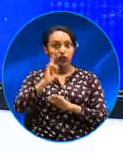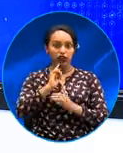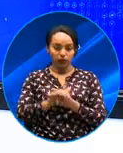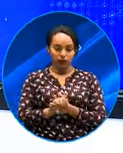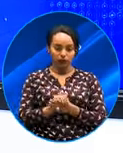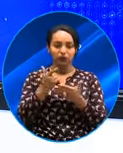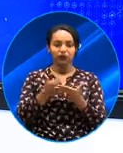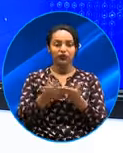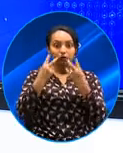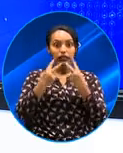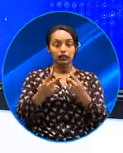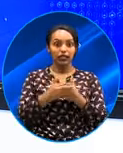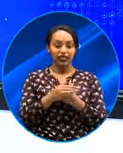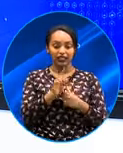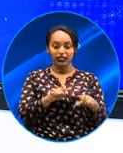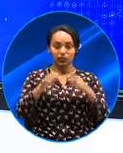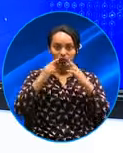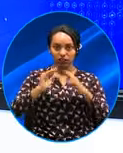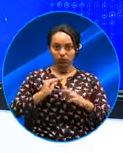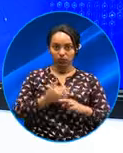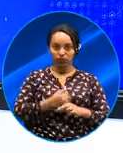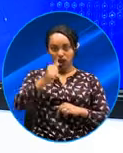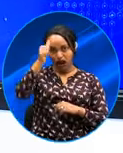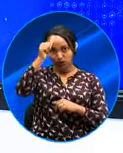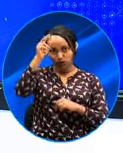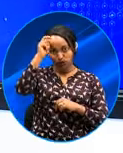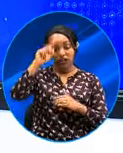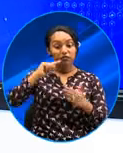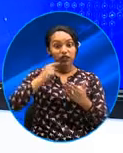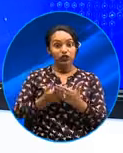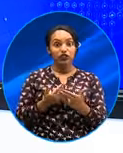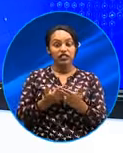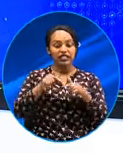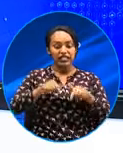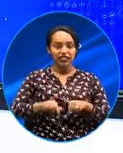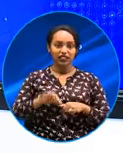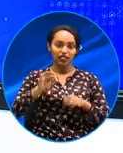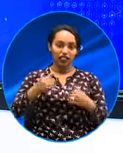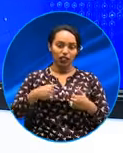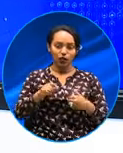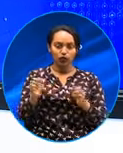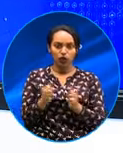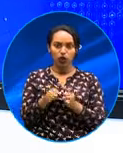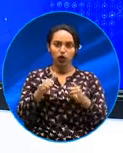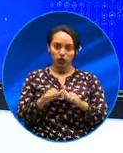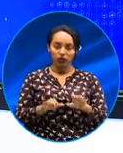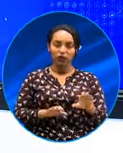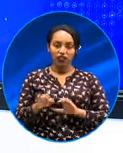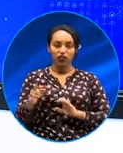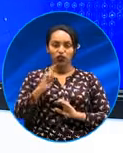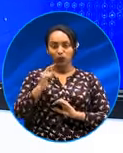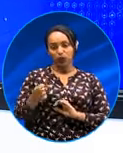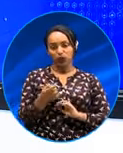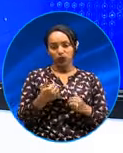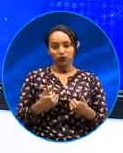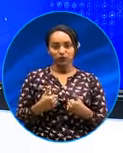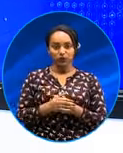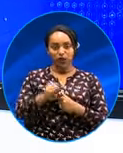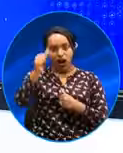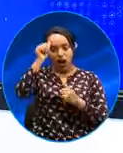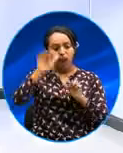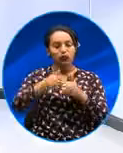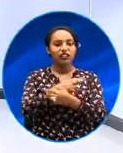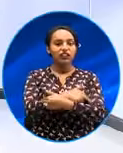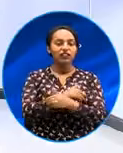ወረርሽኝ ነው። ይህንን በተመለከተ ደግሞ ሪፖርተራችን አቡቻሌ መረጃዎችን ሊያደርሰን እዚህ ስቱዲዮ ይገኛል። ከእሱ ጋር የተወሰነ ቆይታ የምናደርግ ነው የሚሆነው።